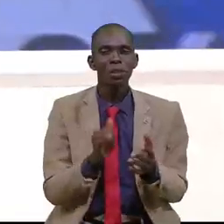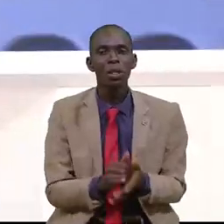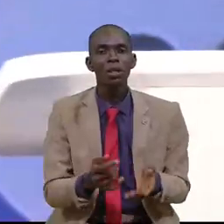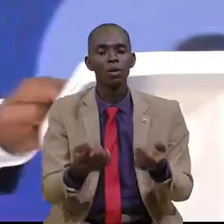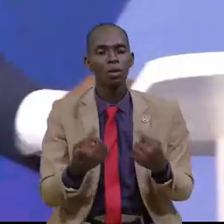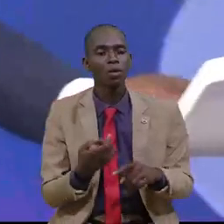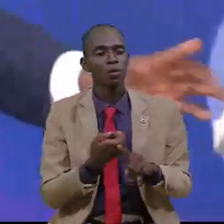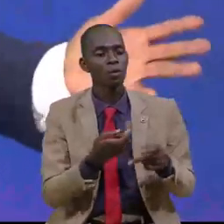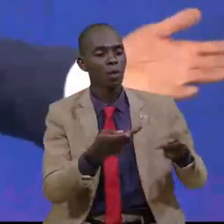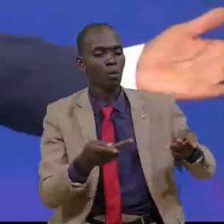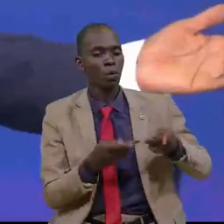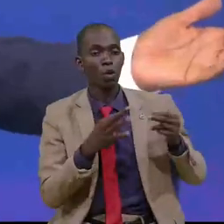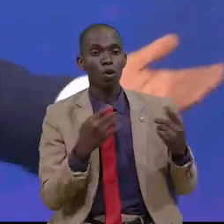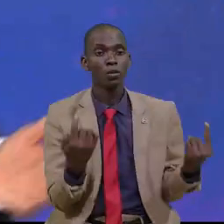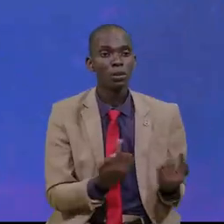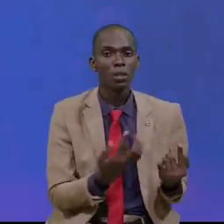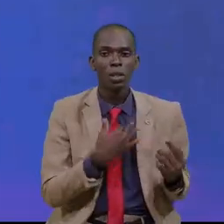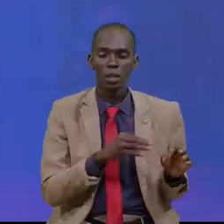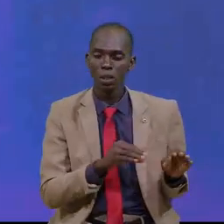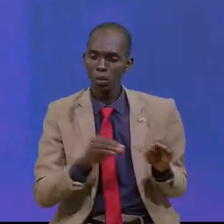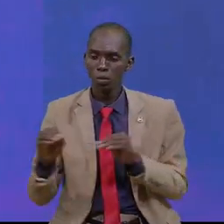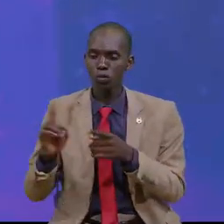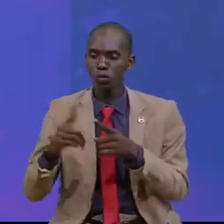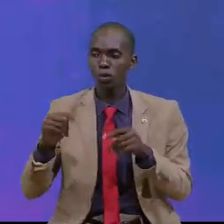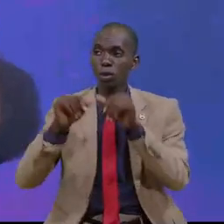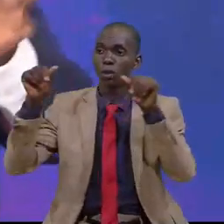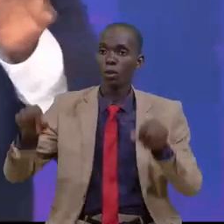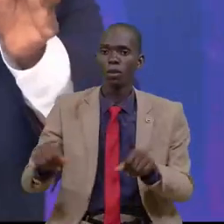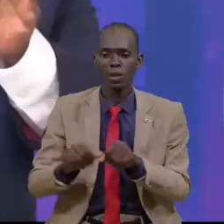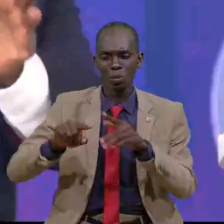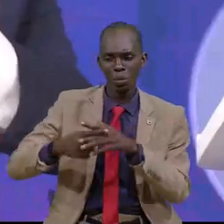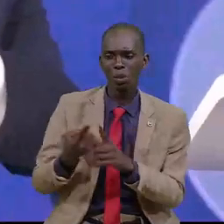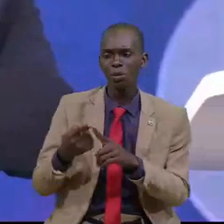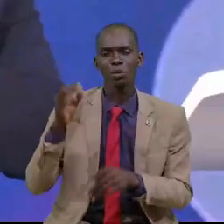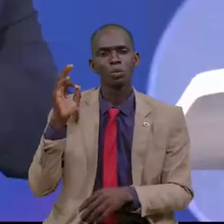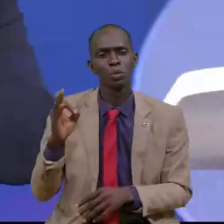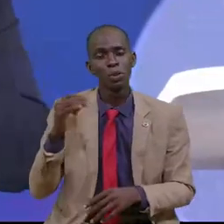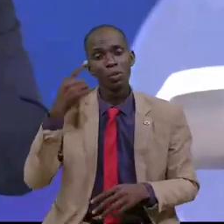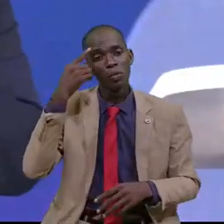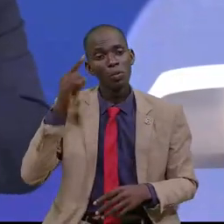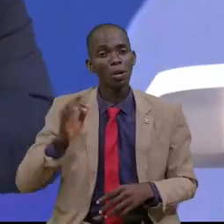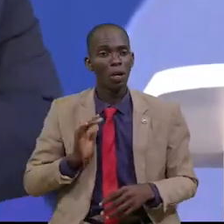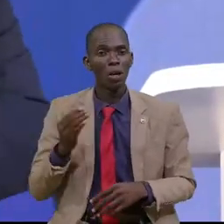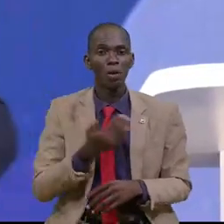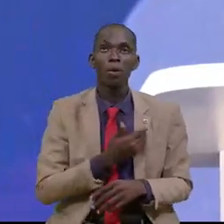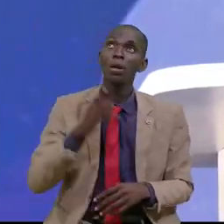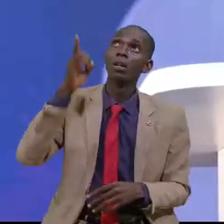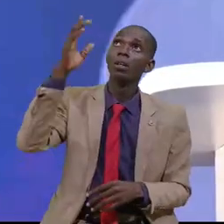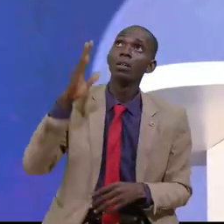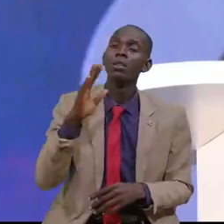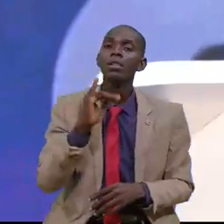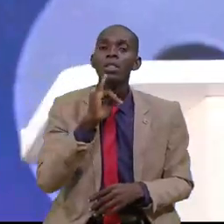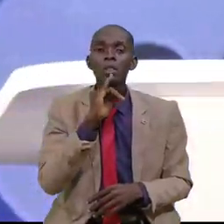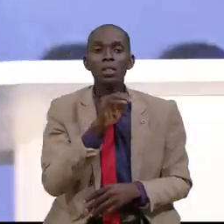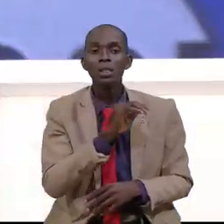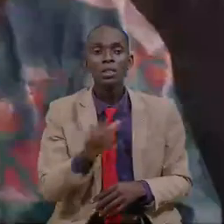viennent du lieu du péché et qui viennent au pupitre et qui prêchent. Car notre Dieu est